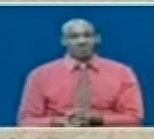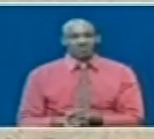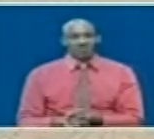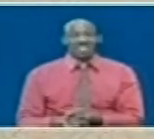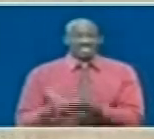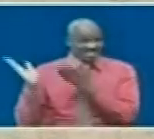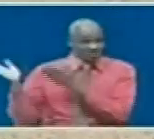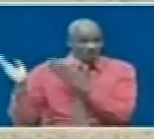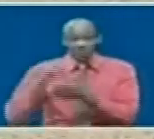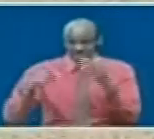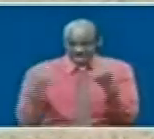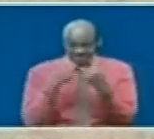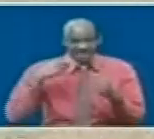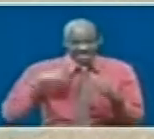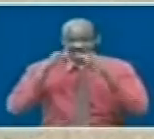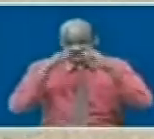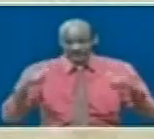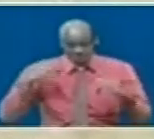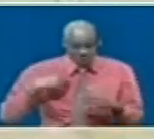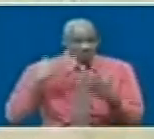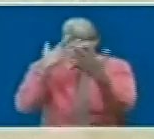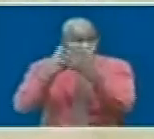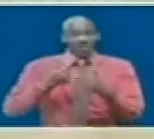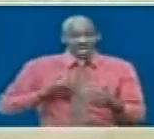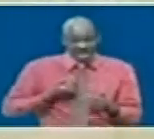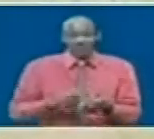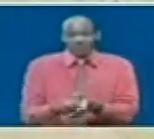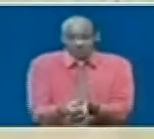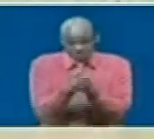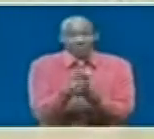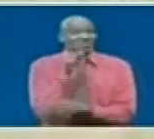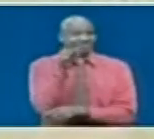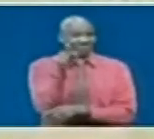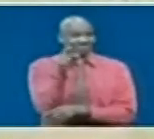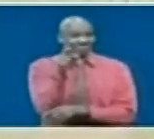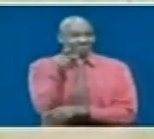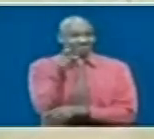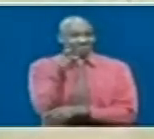Hii ndiyo taswira kwenye kambi ya timu ya Magereza ya kinadada ya mchezo wa voliboli.